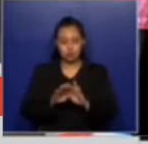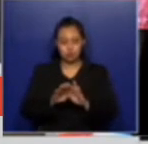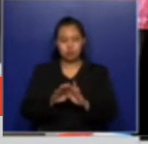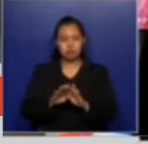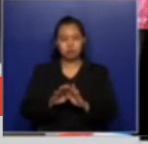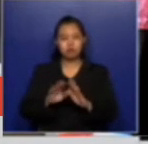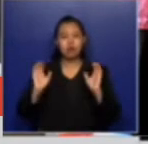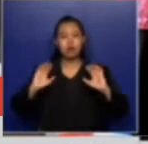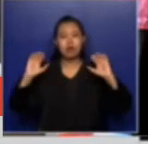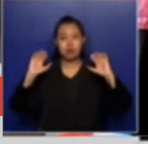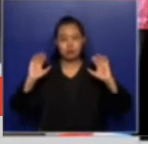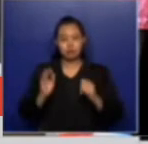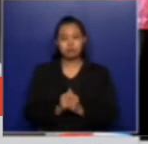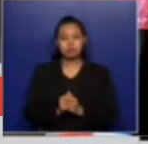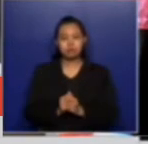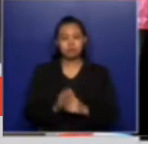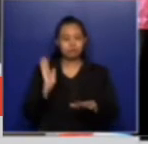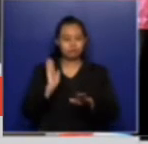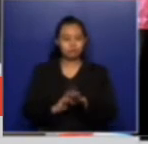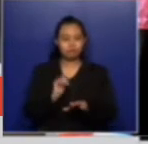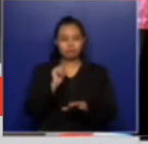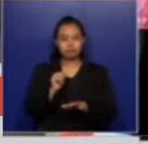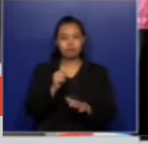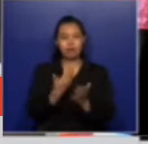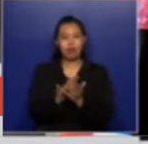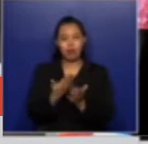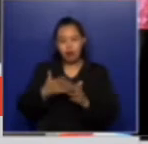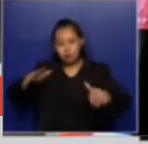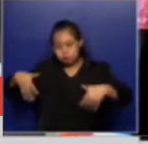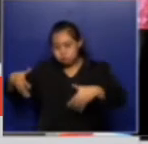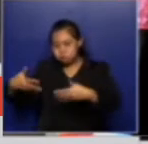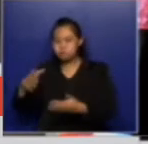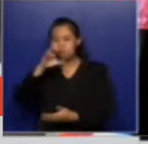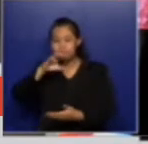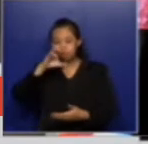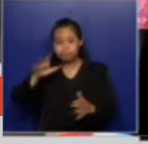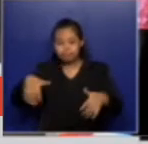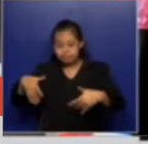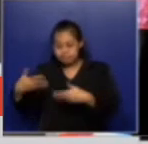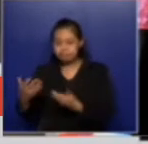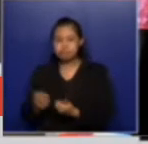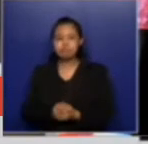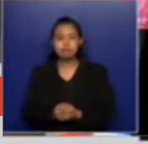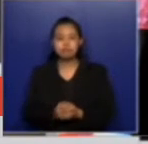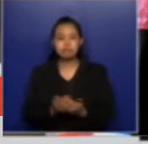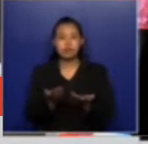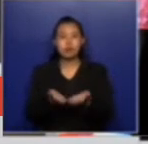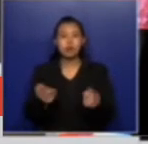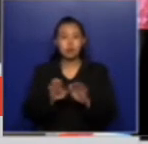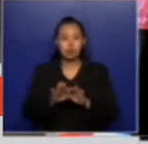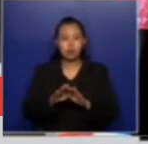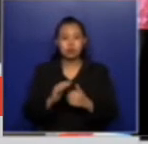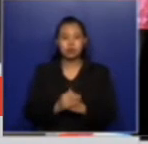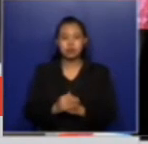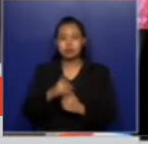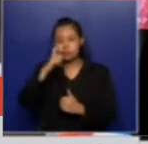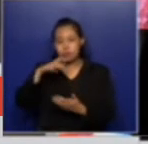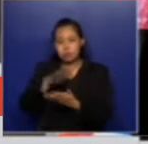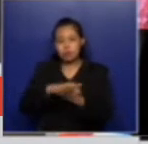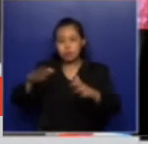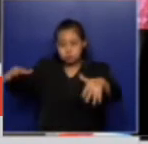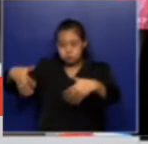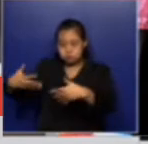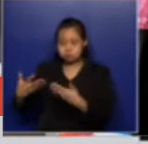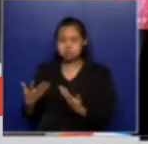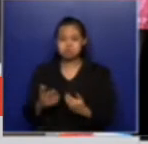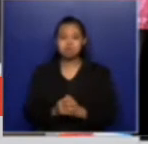นี่ก็คือความสามารถในการหาเงินเข้าสู่ครอบครัวหรือในการหาเงินเข้าสู่ประเทศไอ้ตรงนี้ตอบเอ